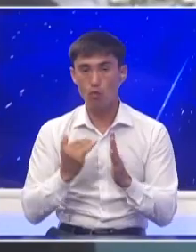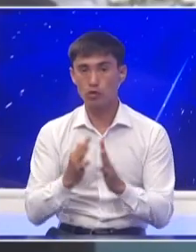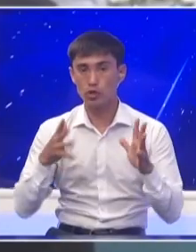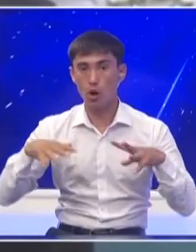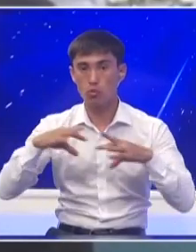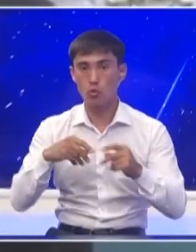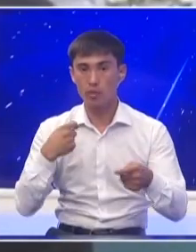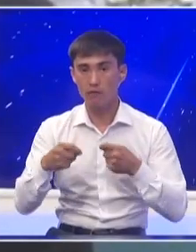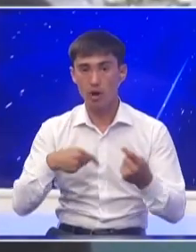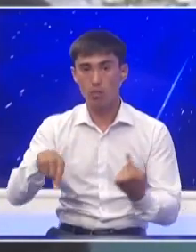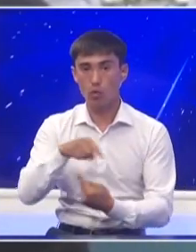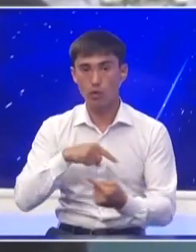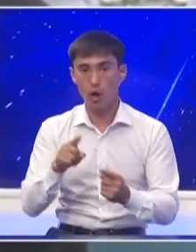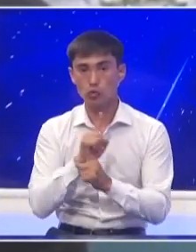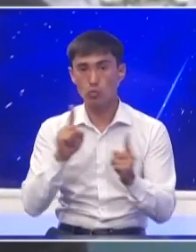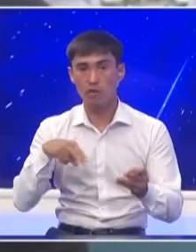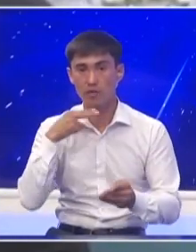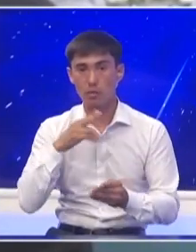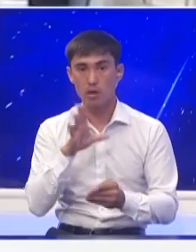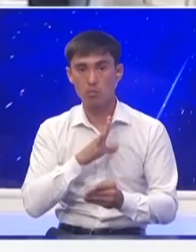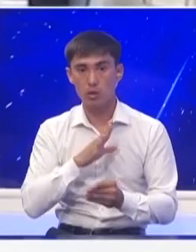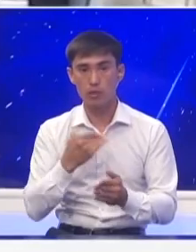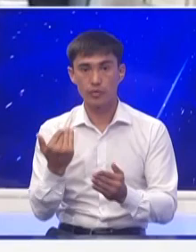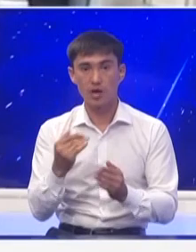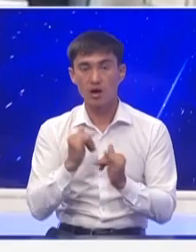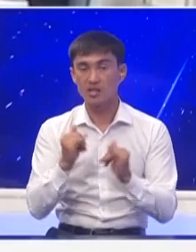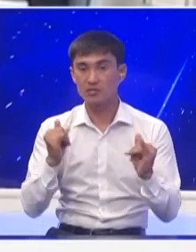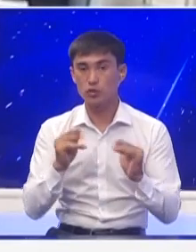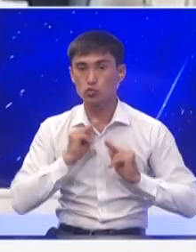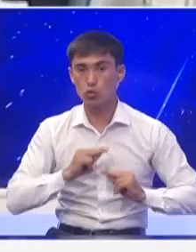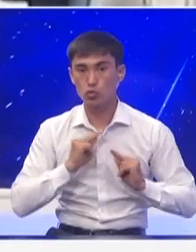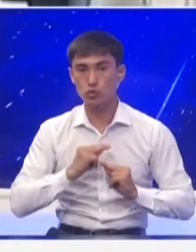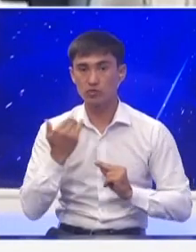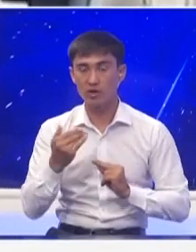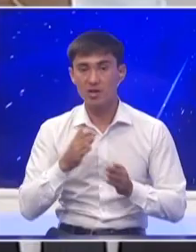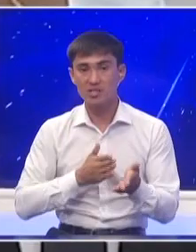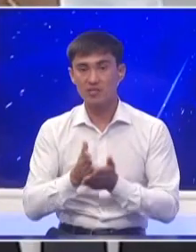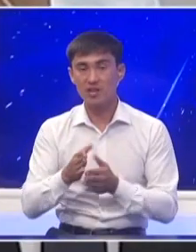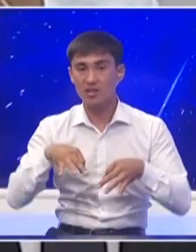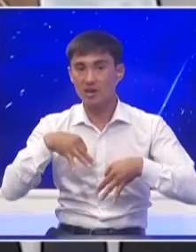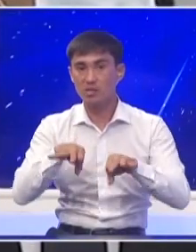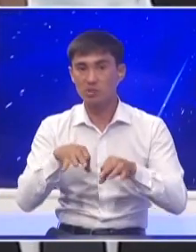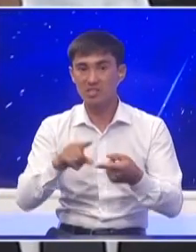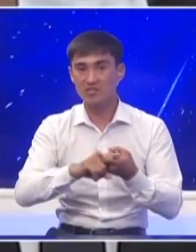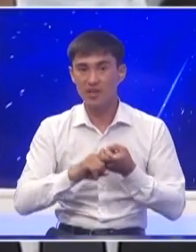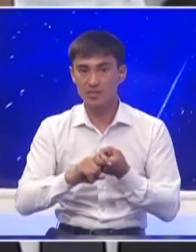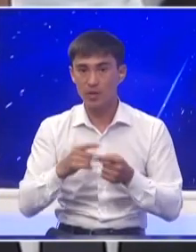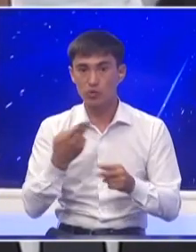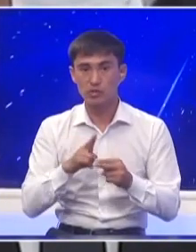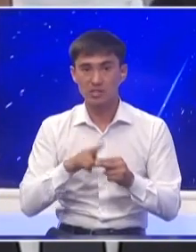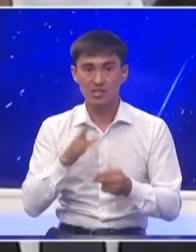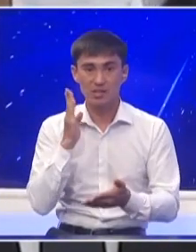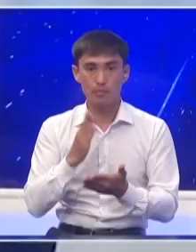объемов товарооборота. Особое внимание было уделено развитию сотрудничества в сфере транспорта и связи. Наряду с